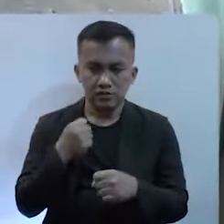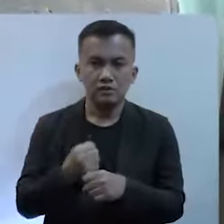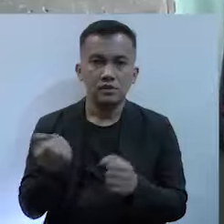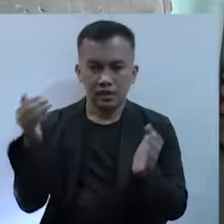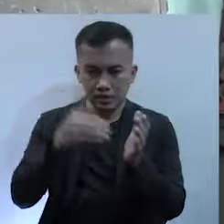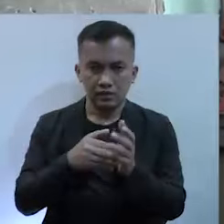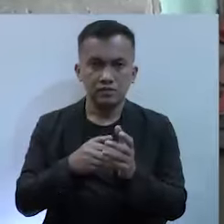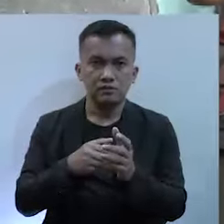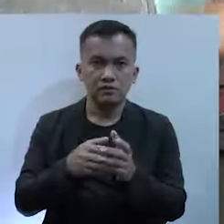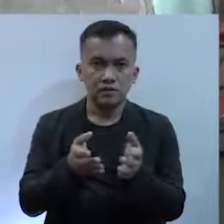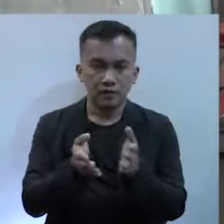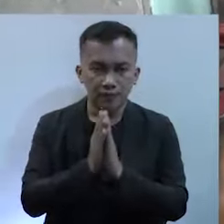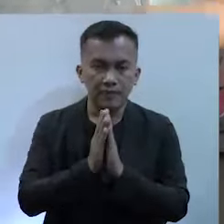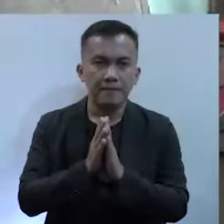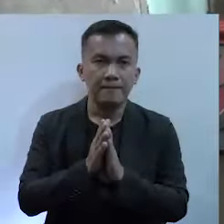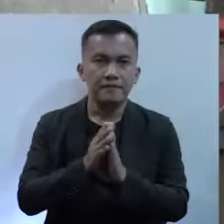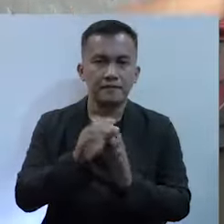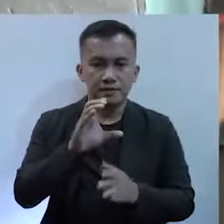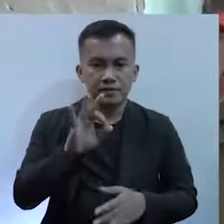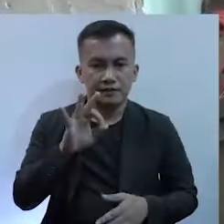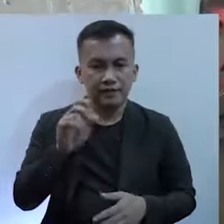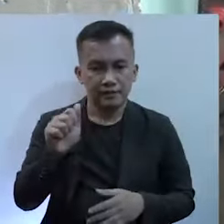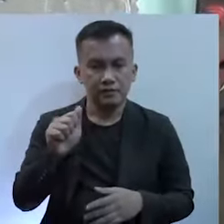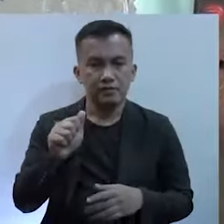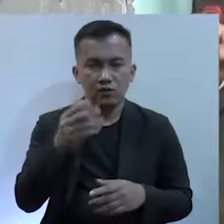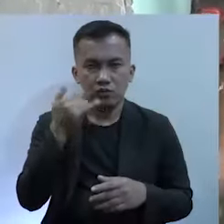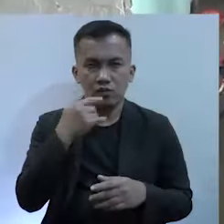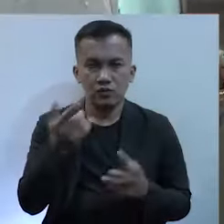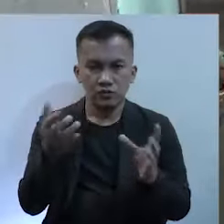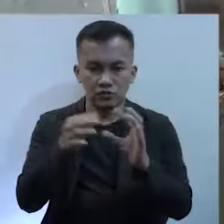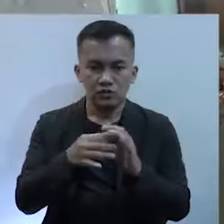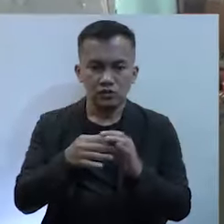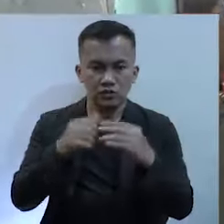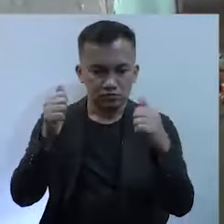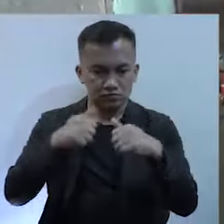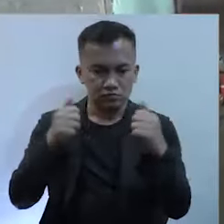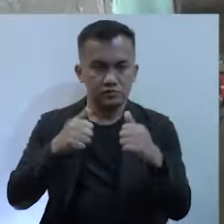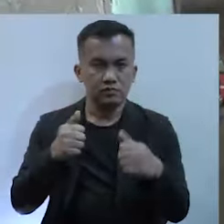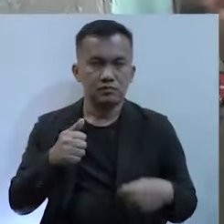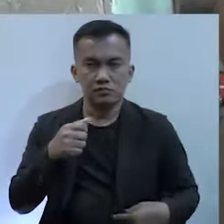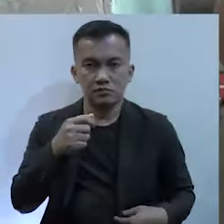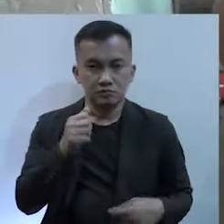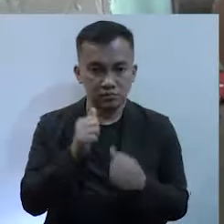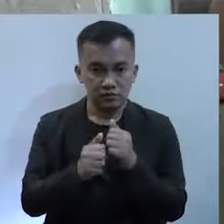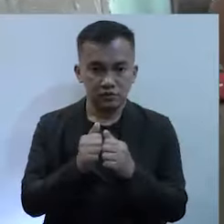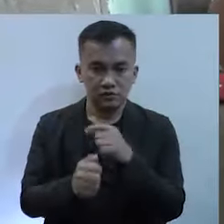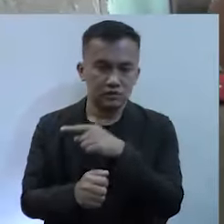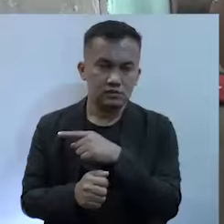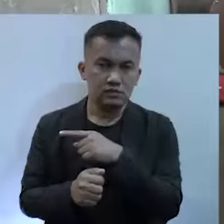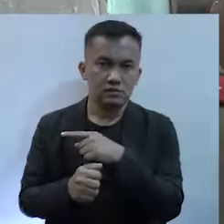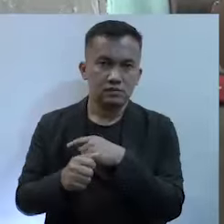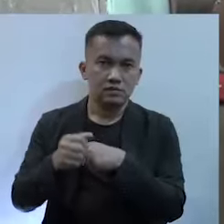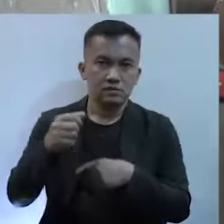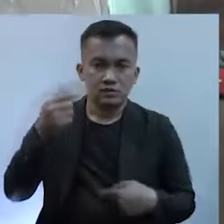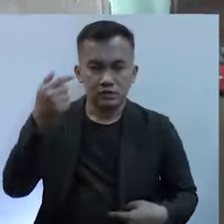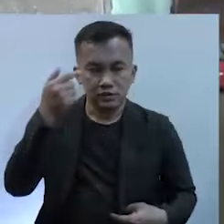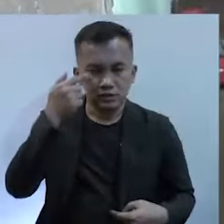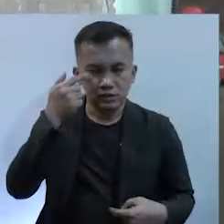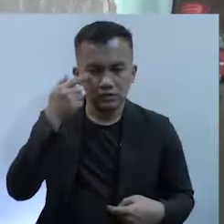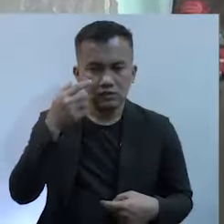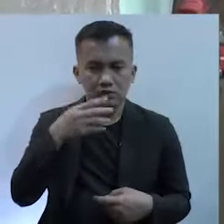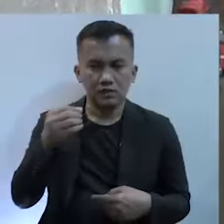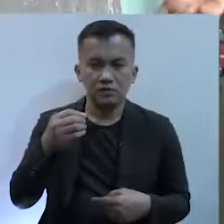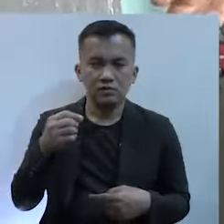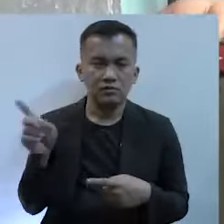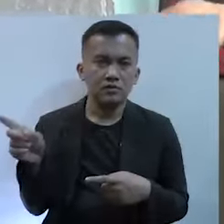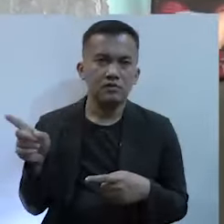po, tas umulit po ulit kami, humingi po ulit ako ng CFA dahil po joint resolution. So ibig sabihin nanay, ito hong si Sir